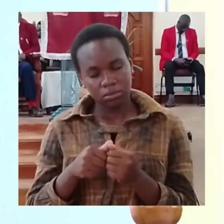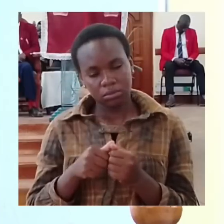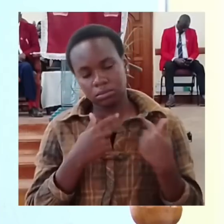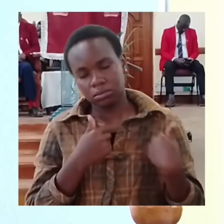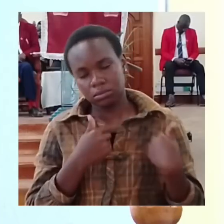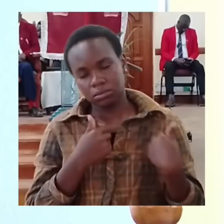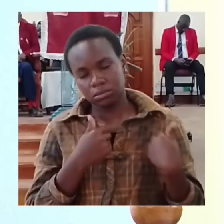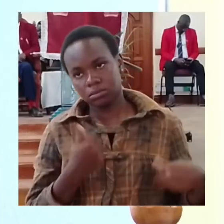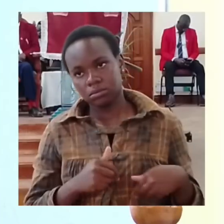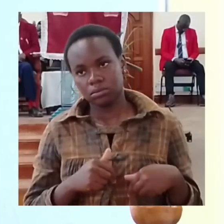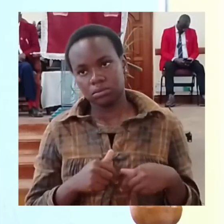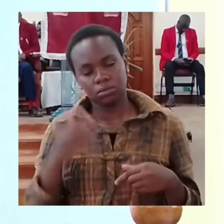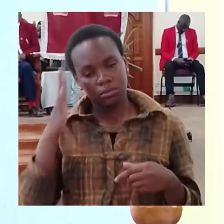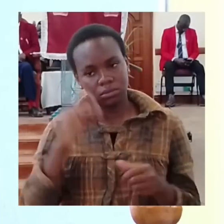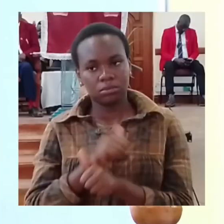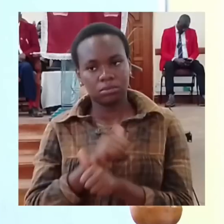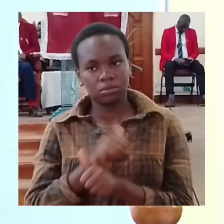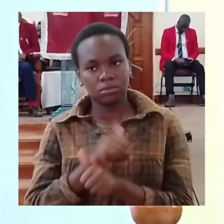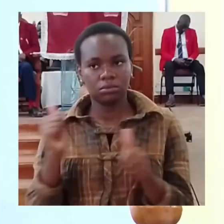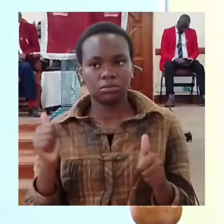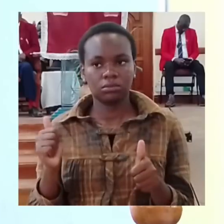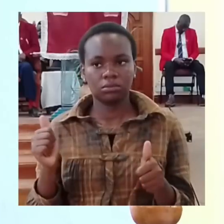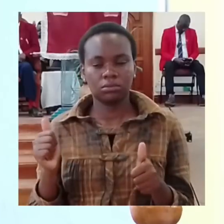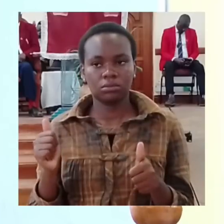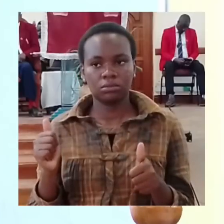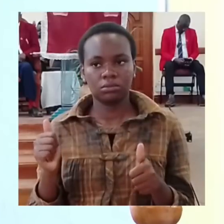citu ikuraihagiriria.